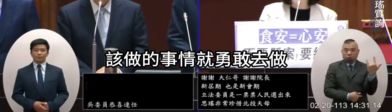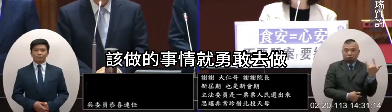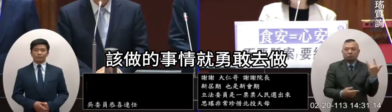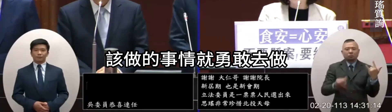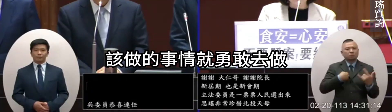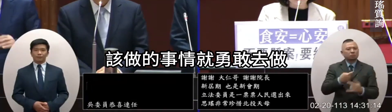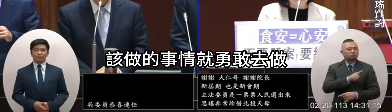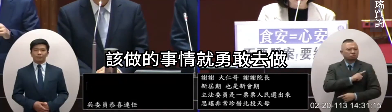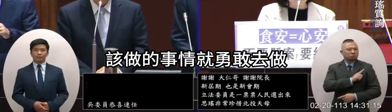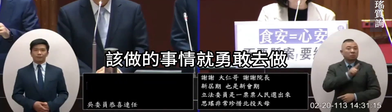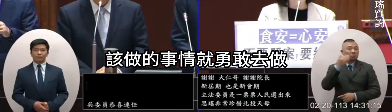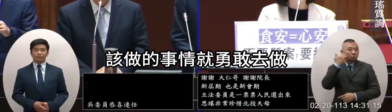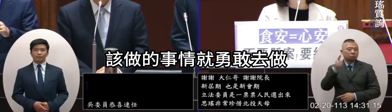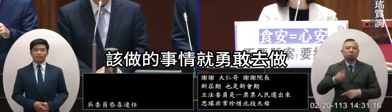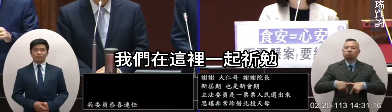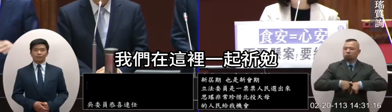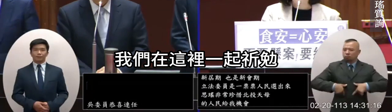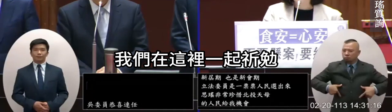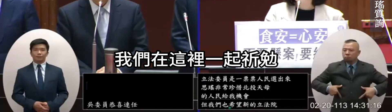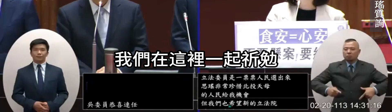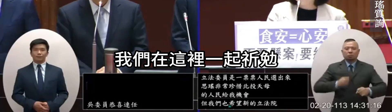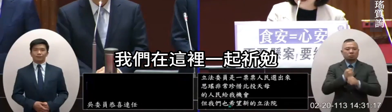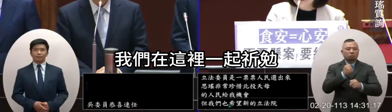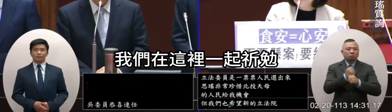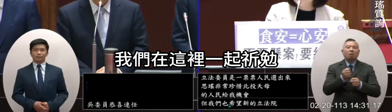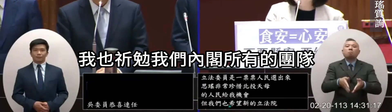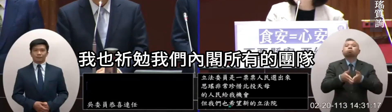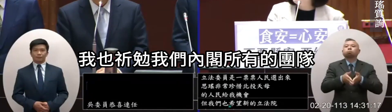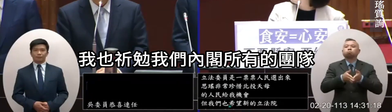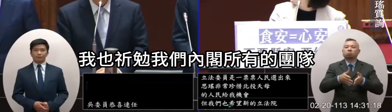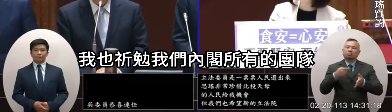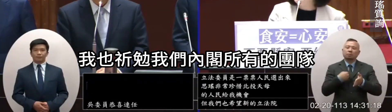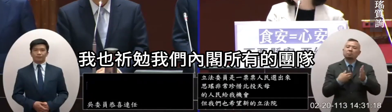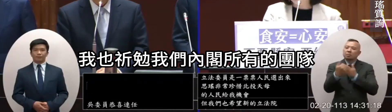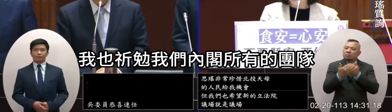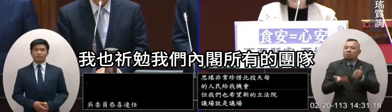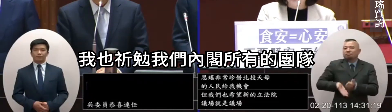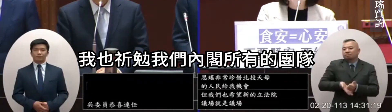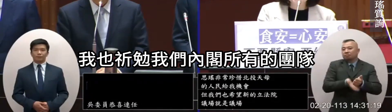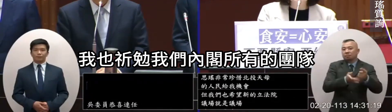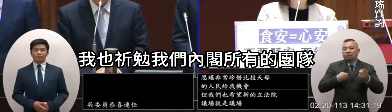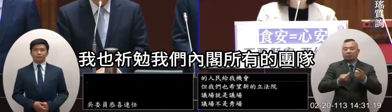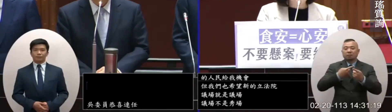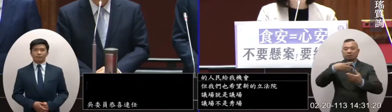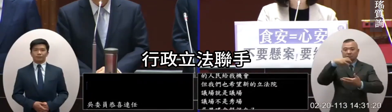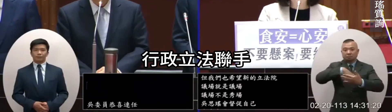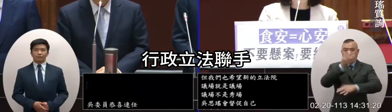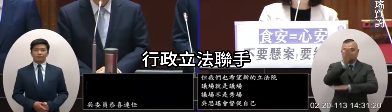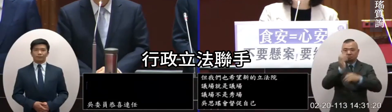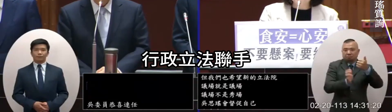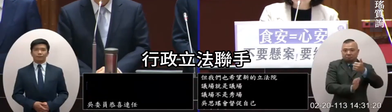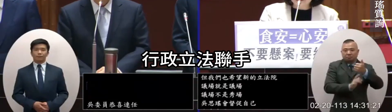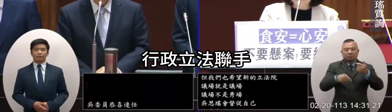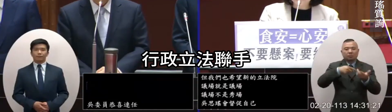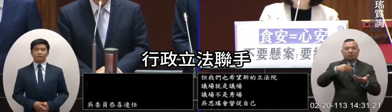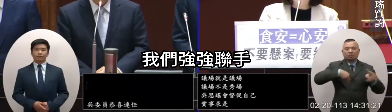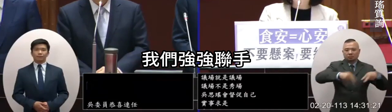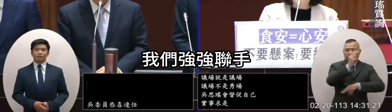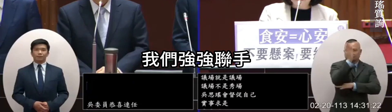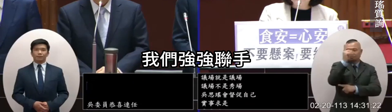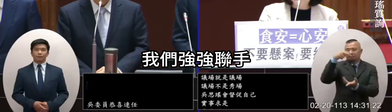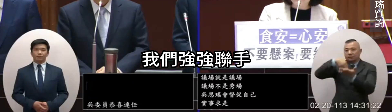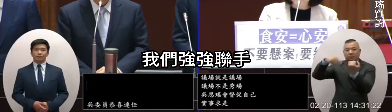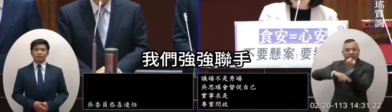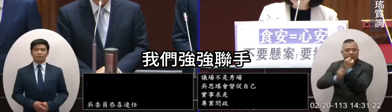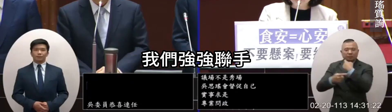该做的事情就勇敢去做。我们在这里一起勤勉，我也勤勉我们内阁所有的团队，行政立法联手，我